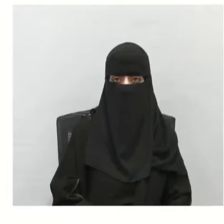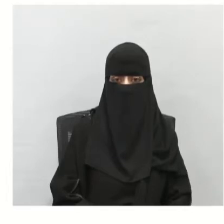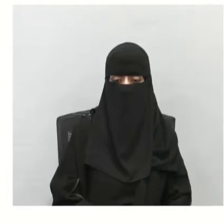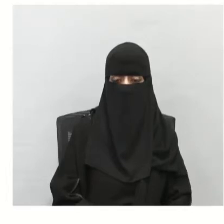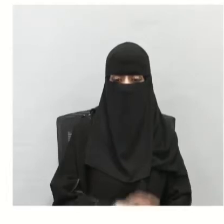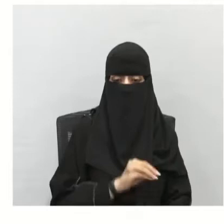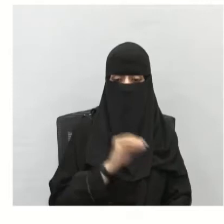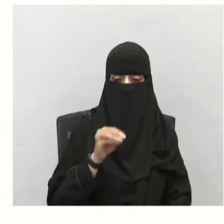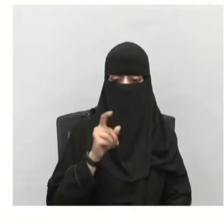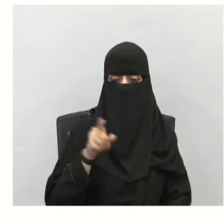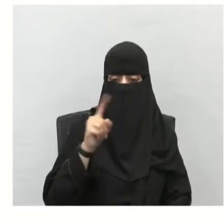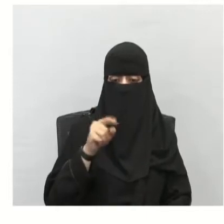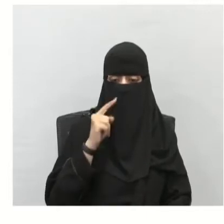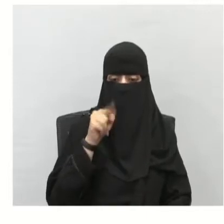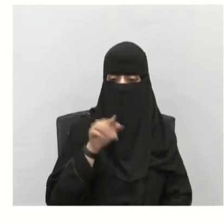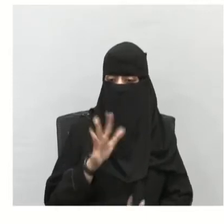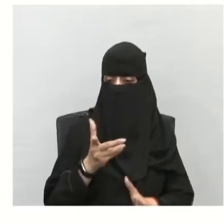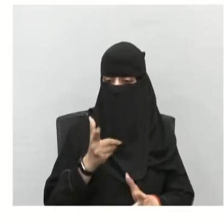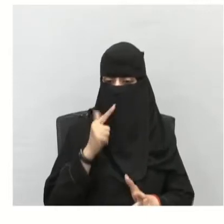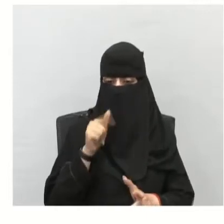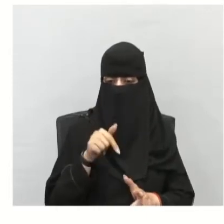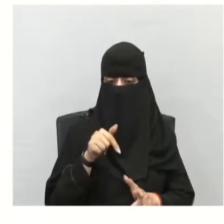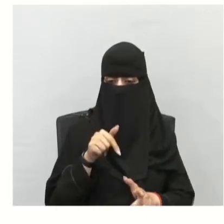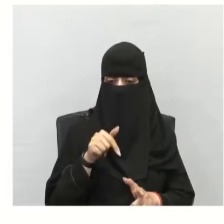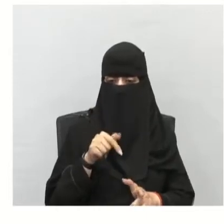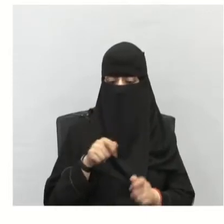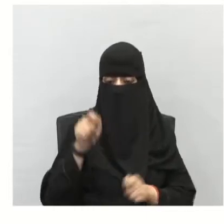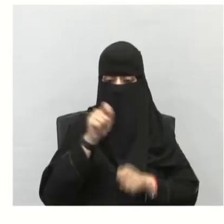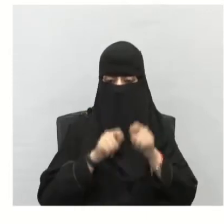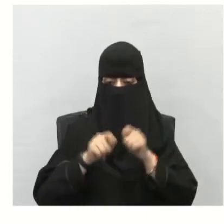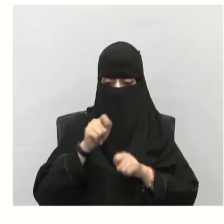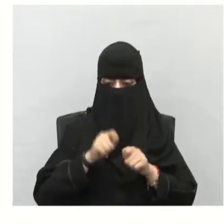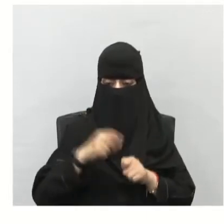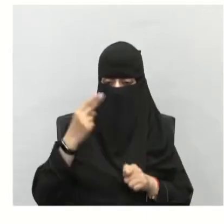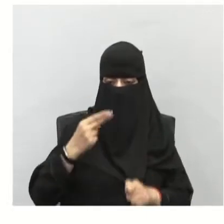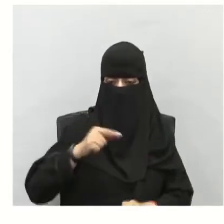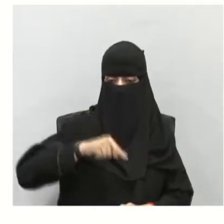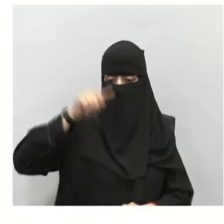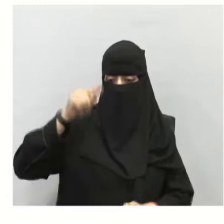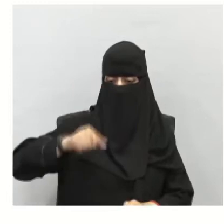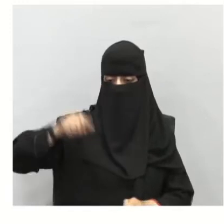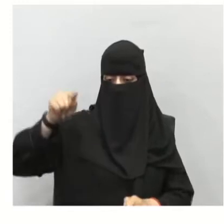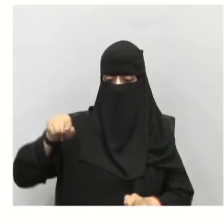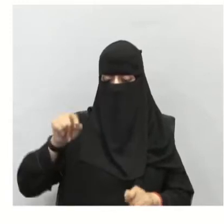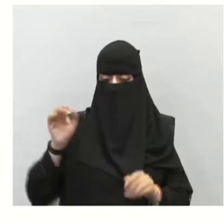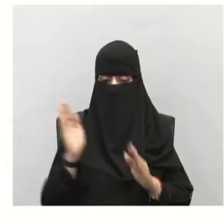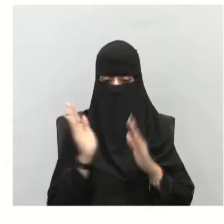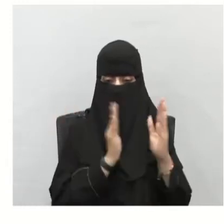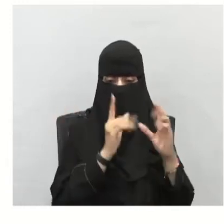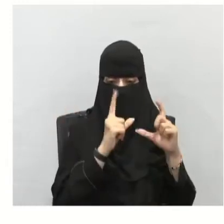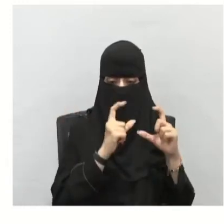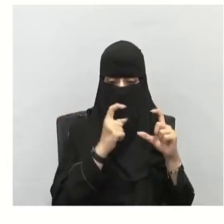يلا ننتقل إلى سؤال آخر. لاحظوا معي هنا، أستعمل الرسم البياني المجاور في حل المسائل